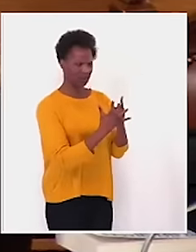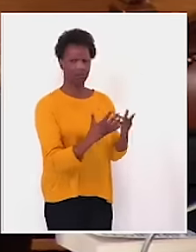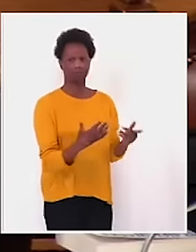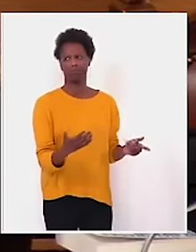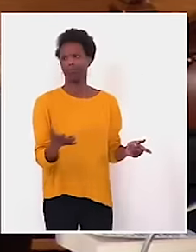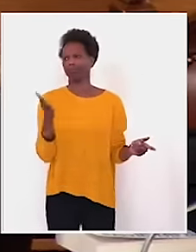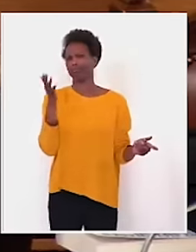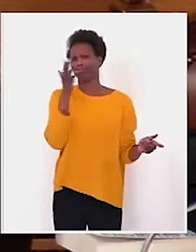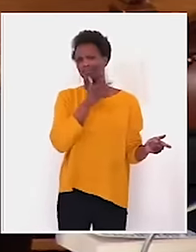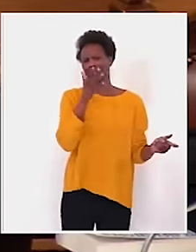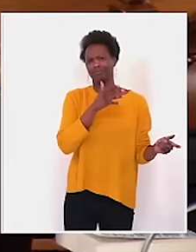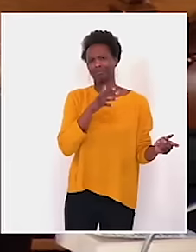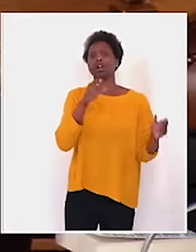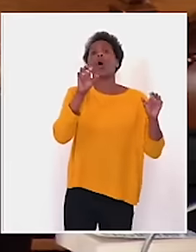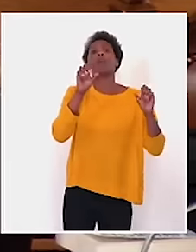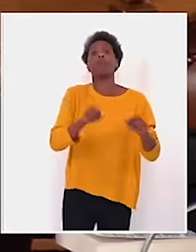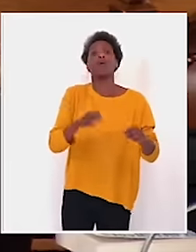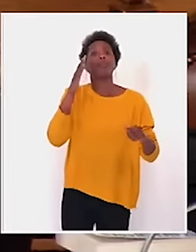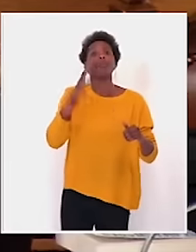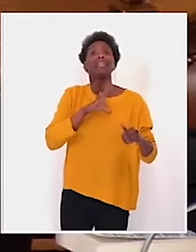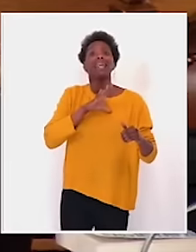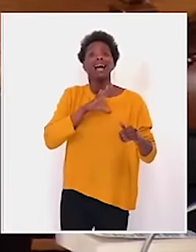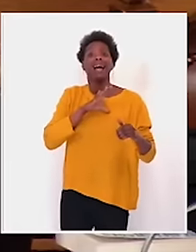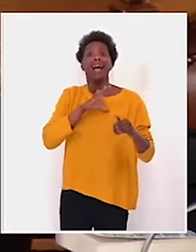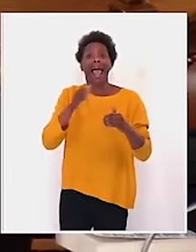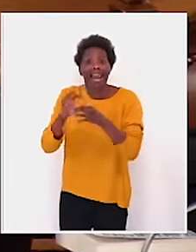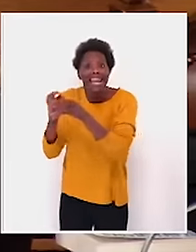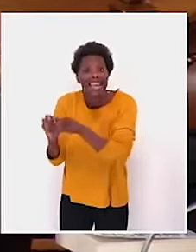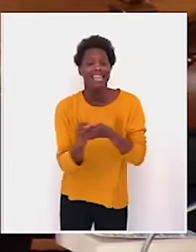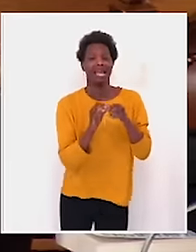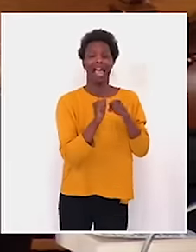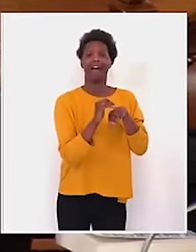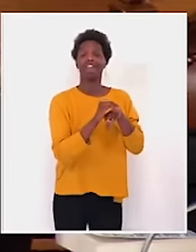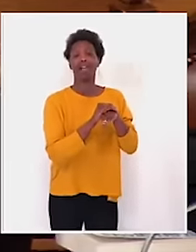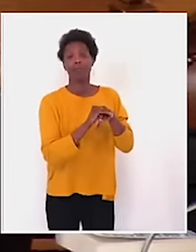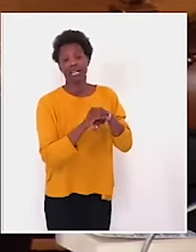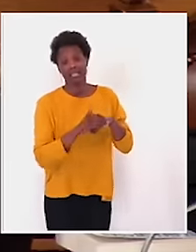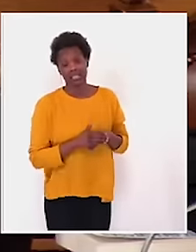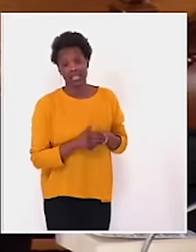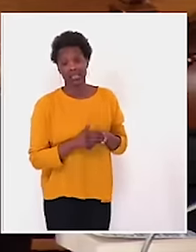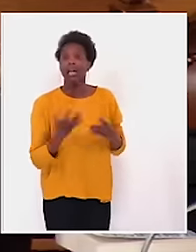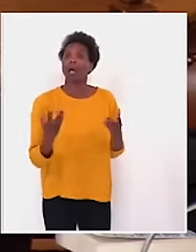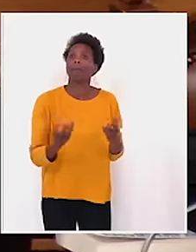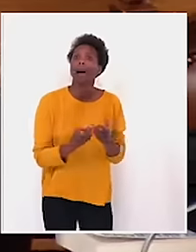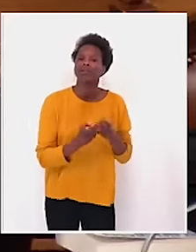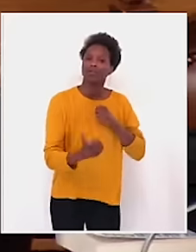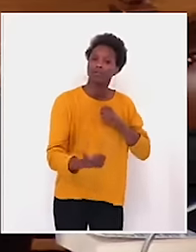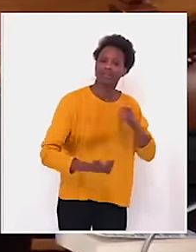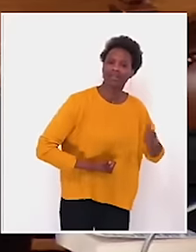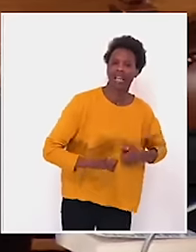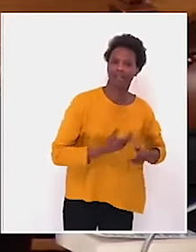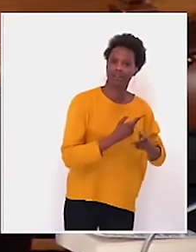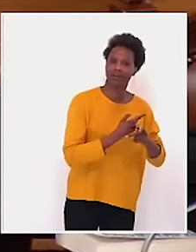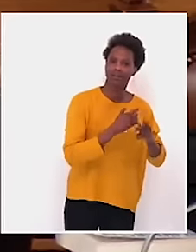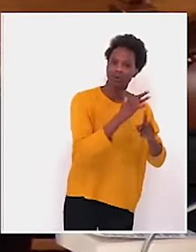ou en lien avec une autre politique, que ce soit en lien notamment avec des services sociaux, des services d'animation, des centres d'animation qui